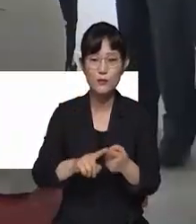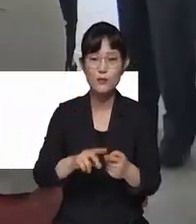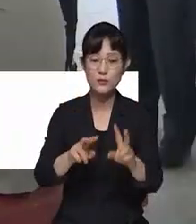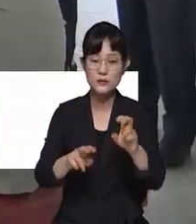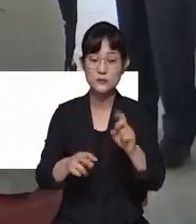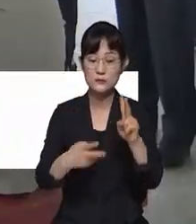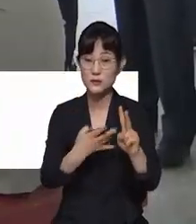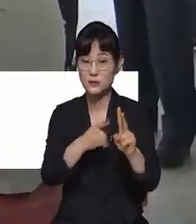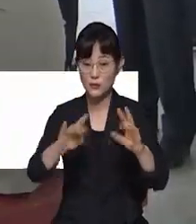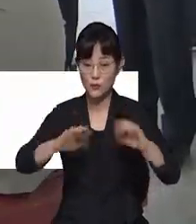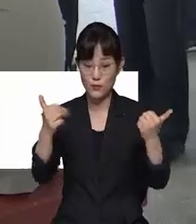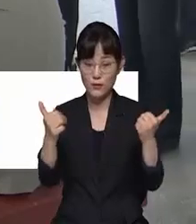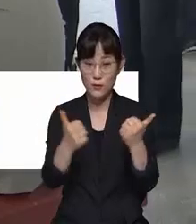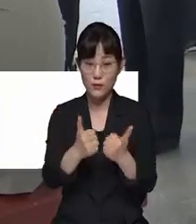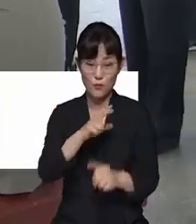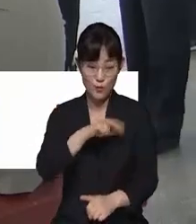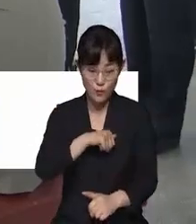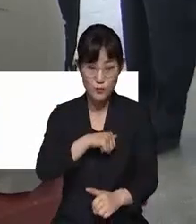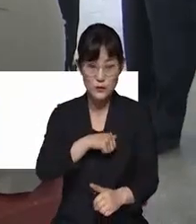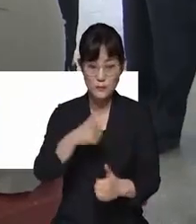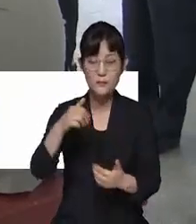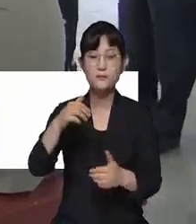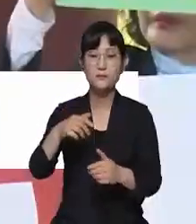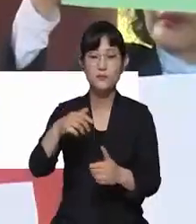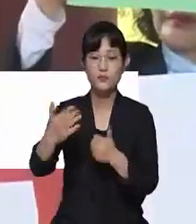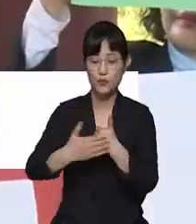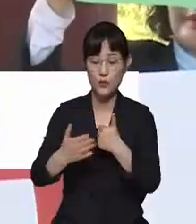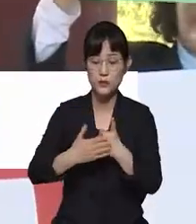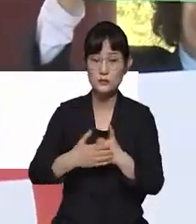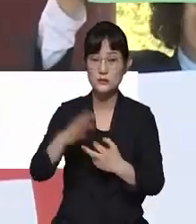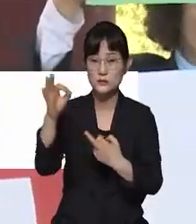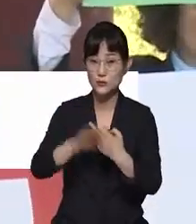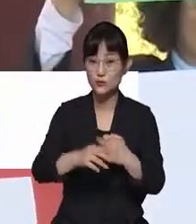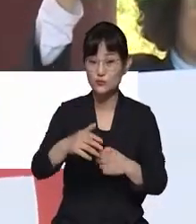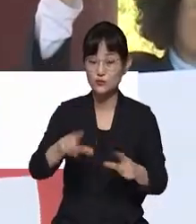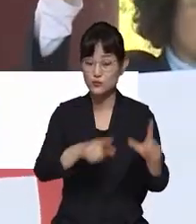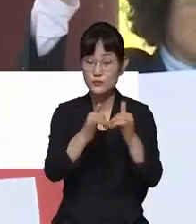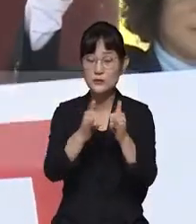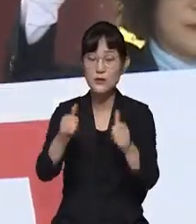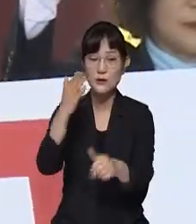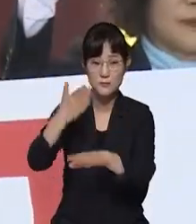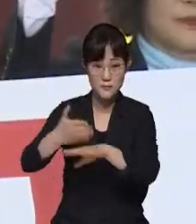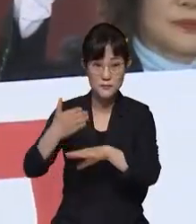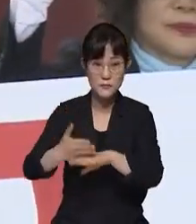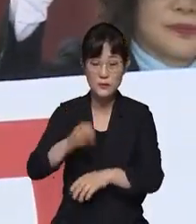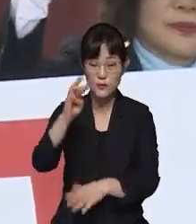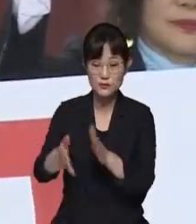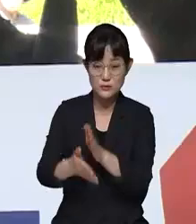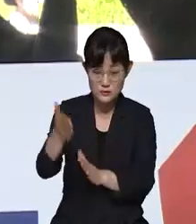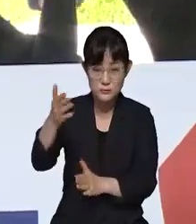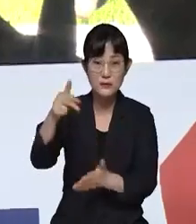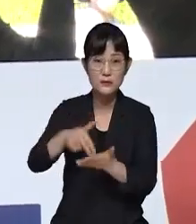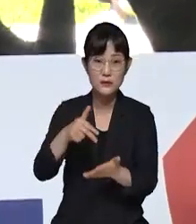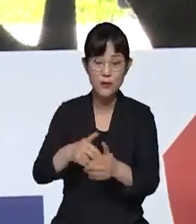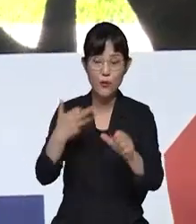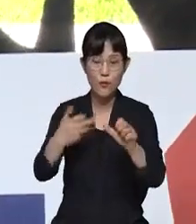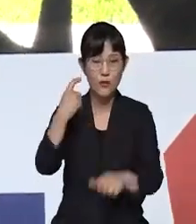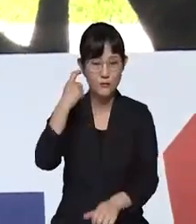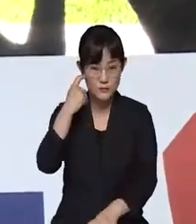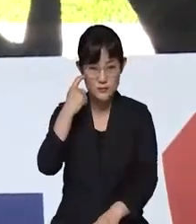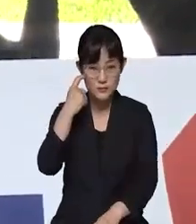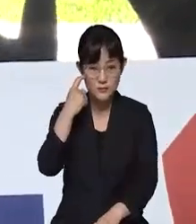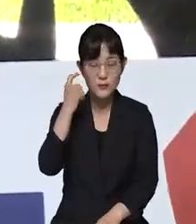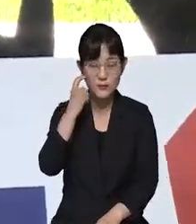총선에서 자신을 지지해준 광주 서구갑 지역구 주민들에게 감사하다며 광주 시민으로 돌아와 5월 정신을 다시